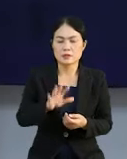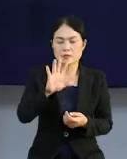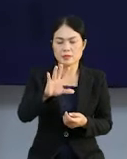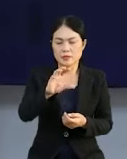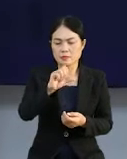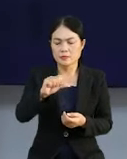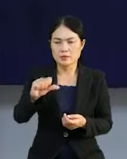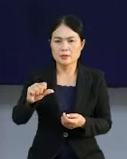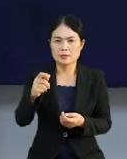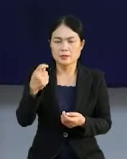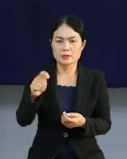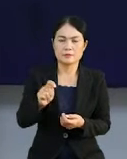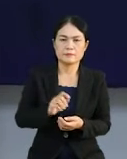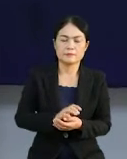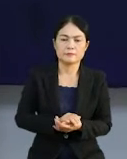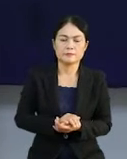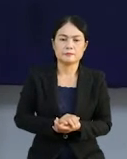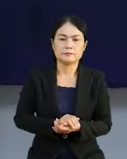mơn riêng